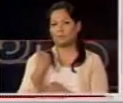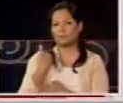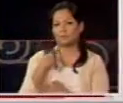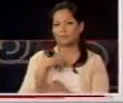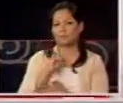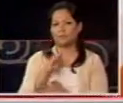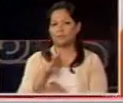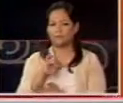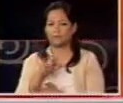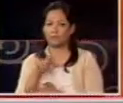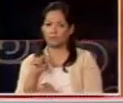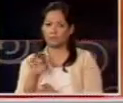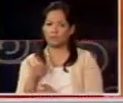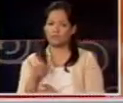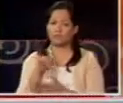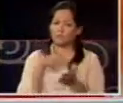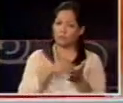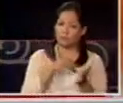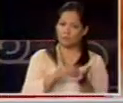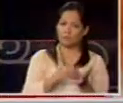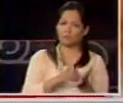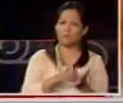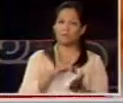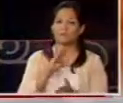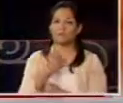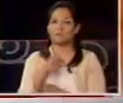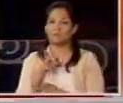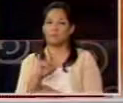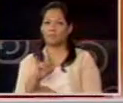column nga na utang sa BGEI.